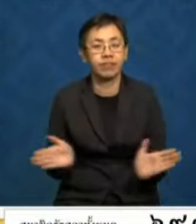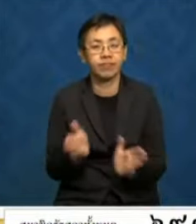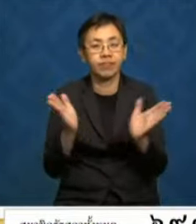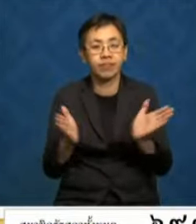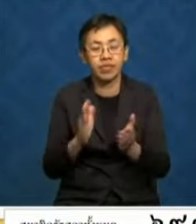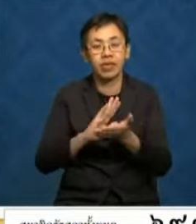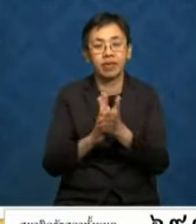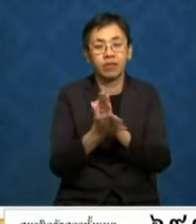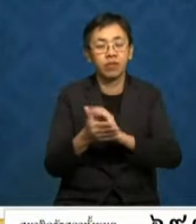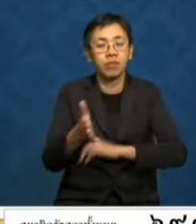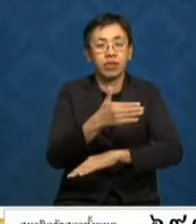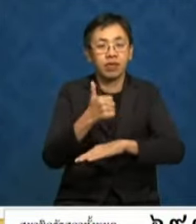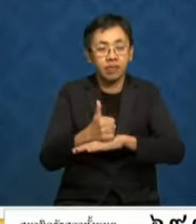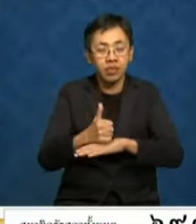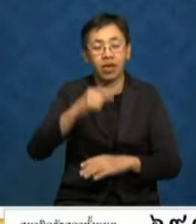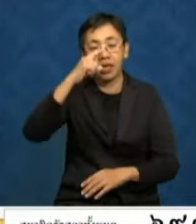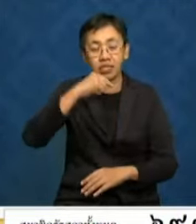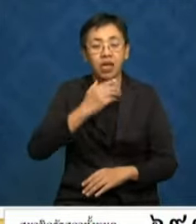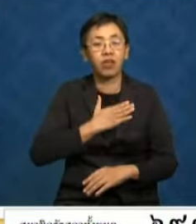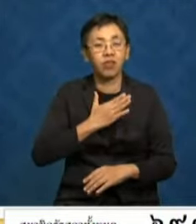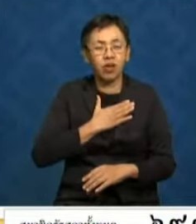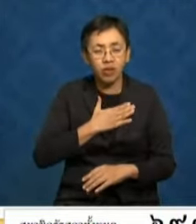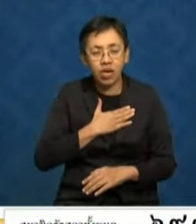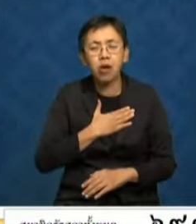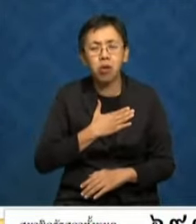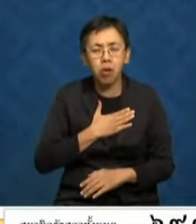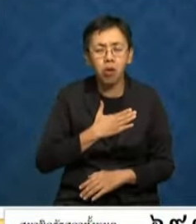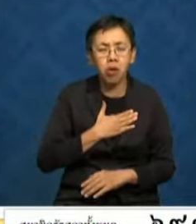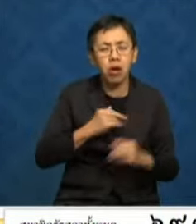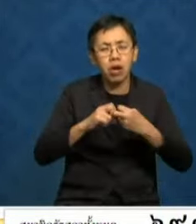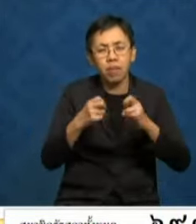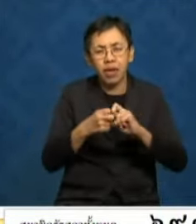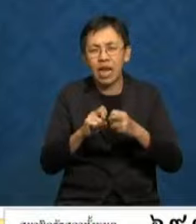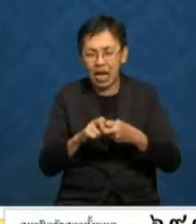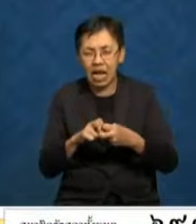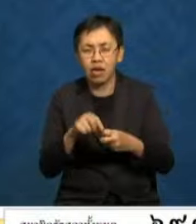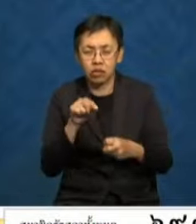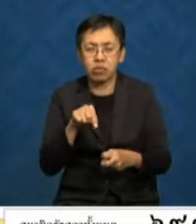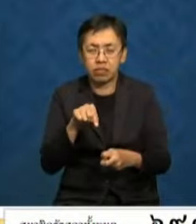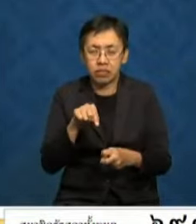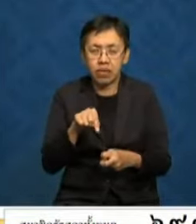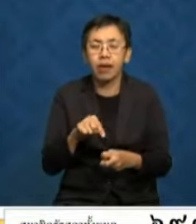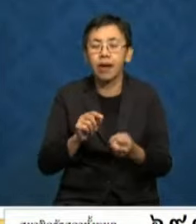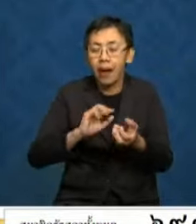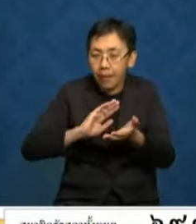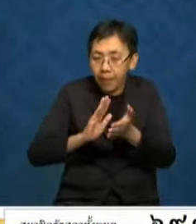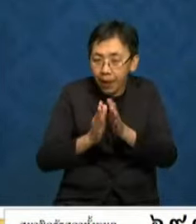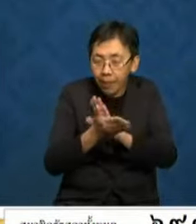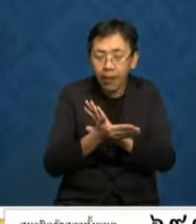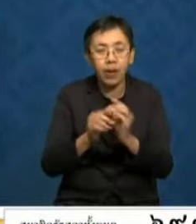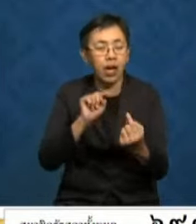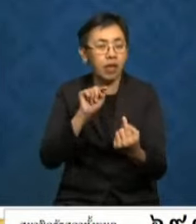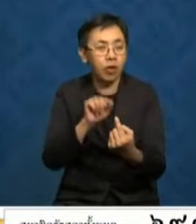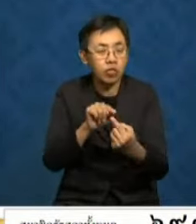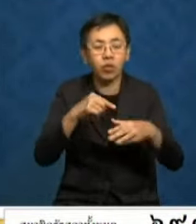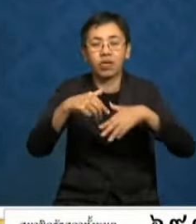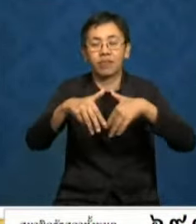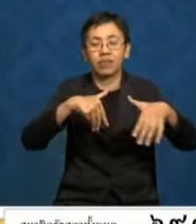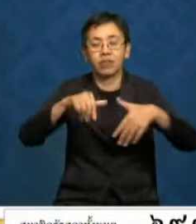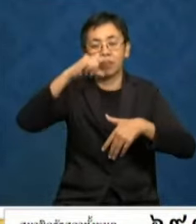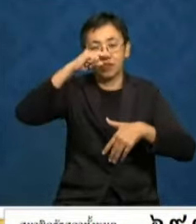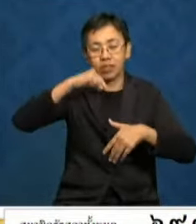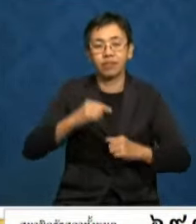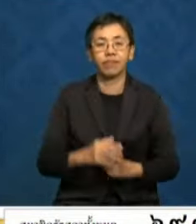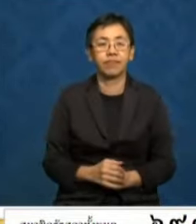ปฏิรูปทางการเมืองที่ไทยกำลังเผชิญอยู่ในตอนนี้นะครับให้เหมาะสมกับบริบทและความต้องการของประชาชนคนไทย